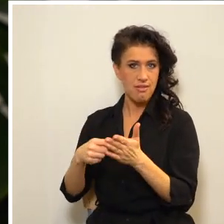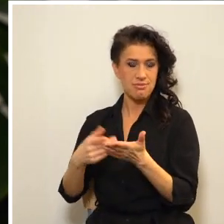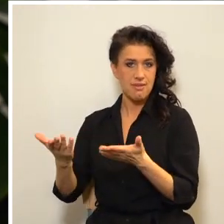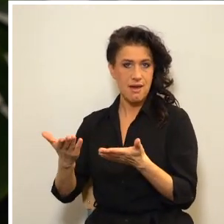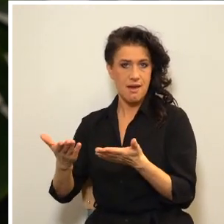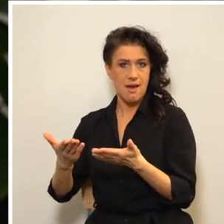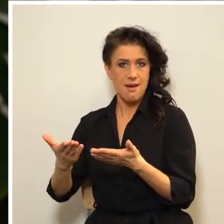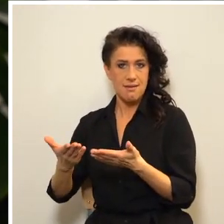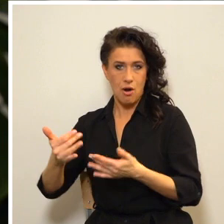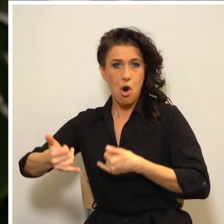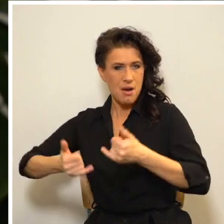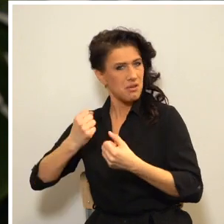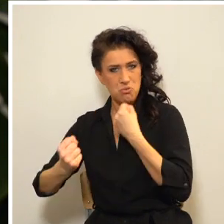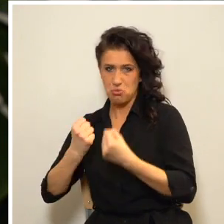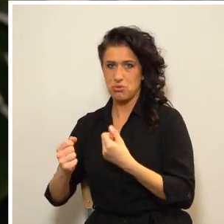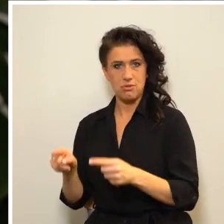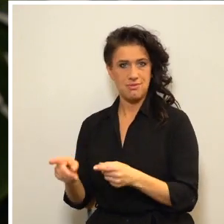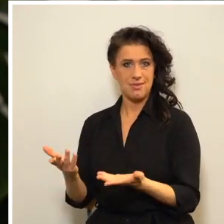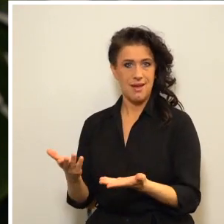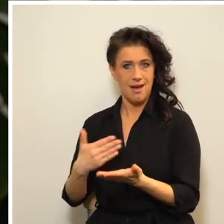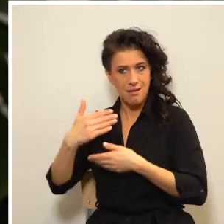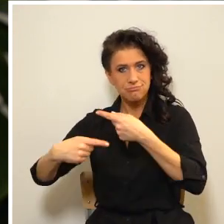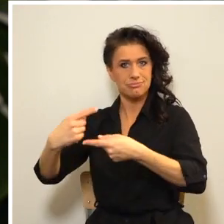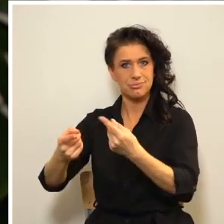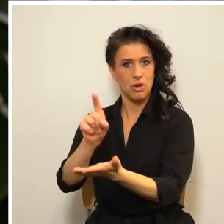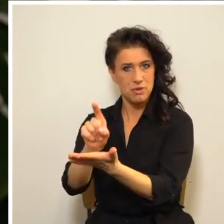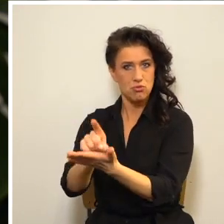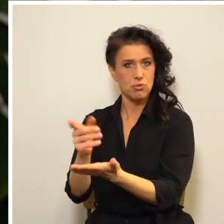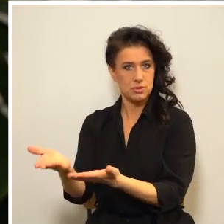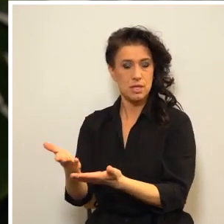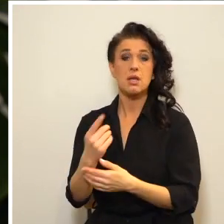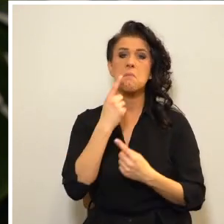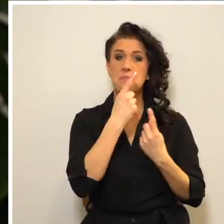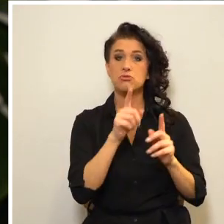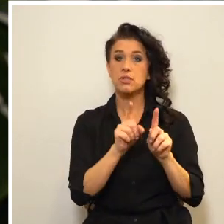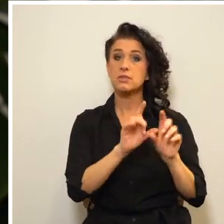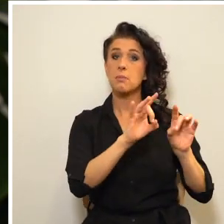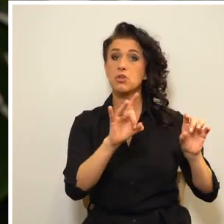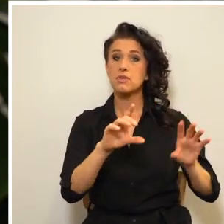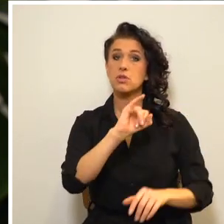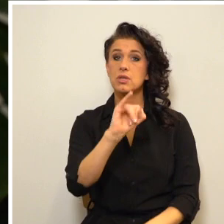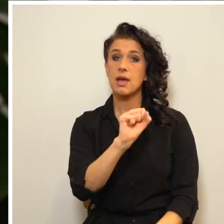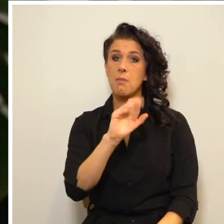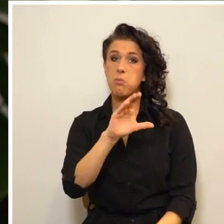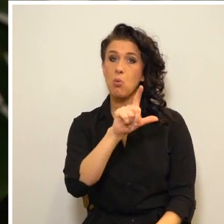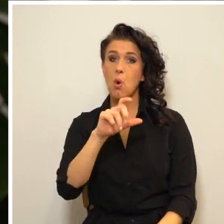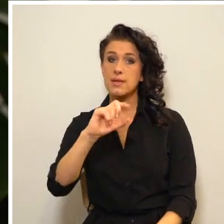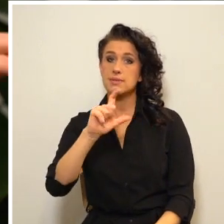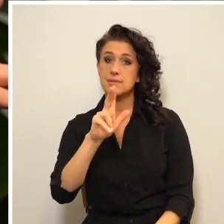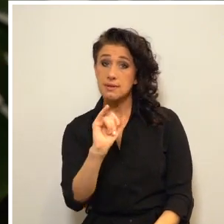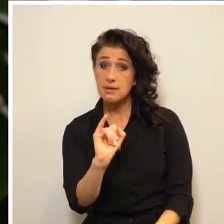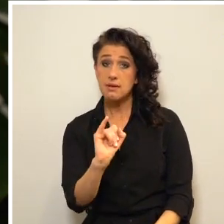zabiegu ale myślę też o takich bardziej współczesnych pod pod kierownictwem profesora Jabłonowskiego przeszczep